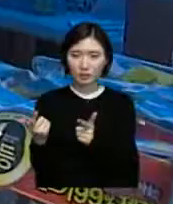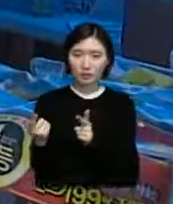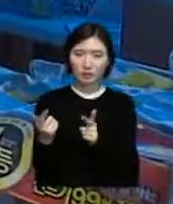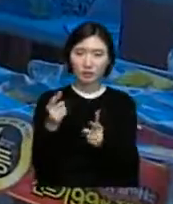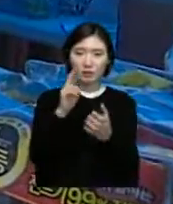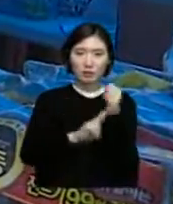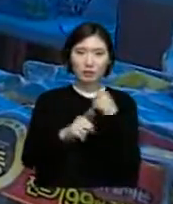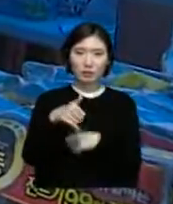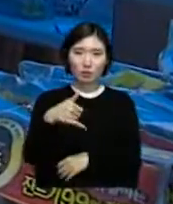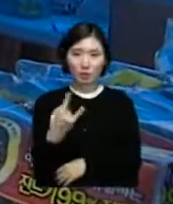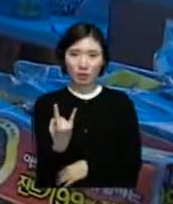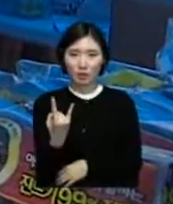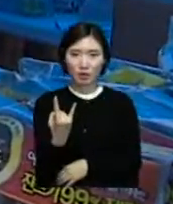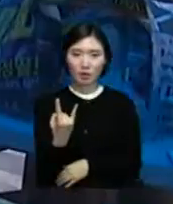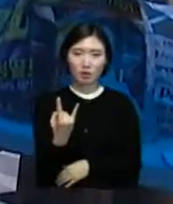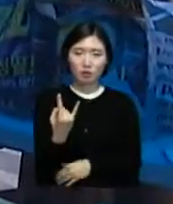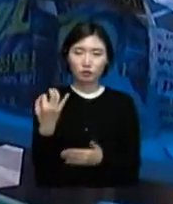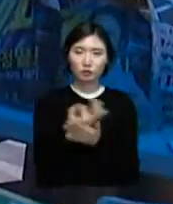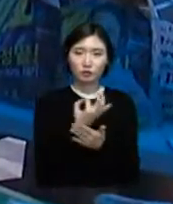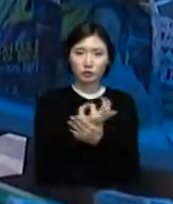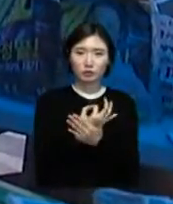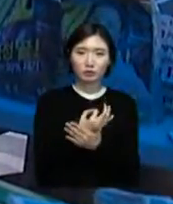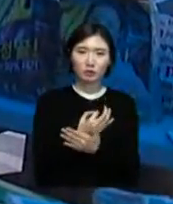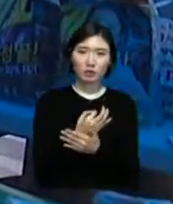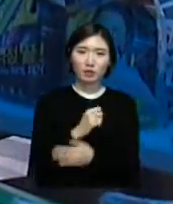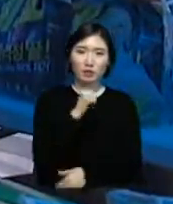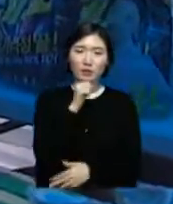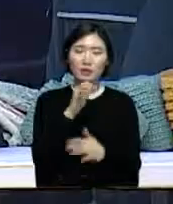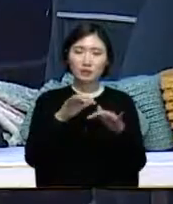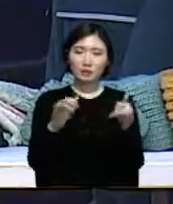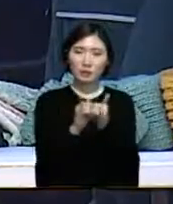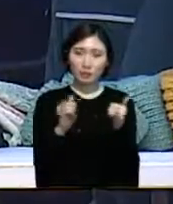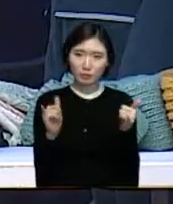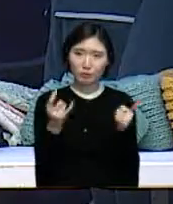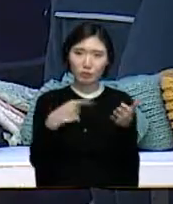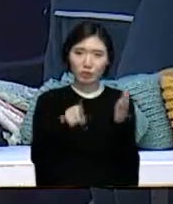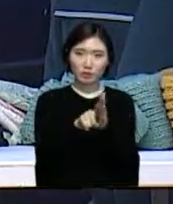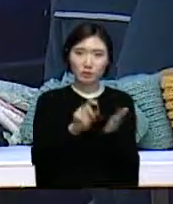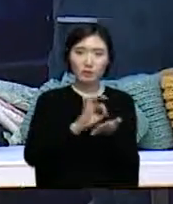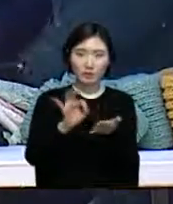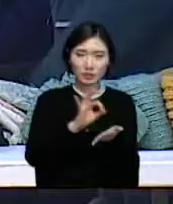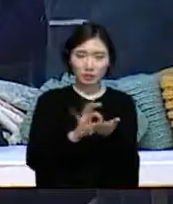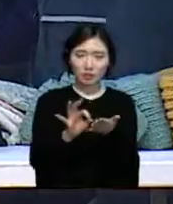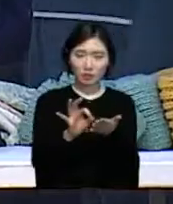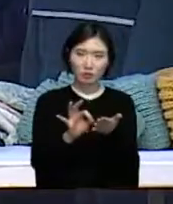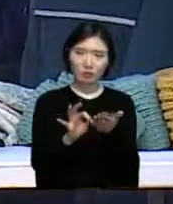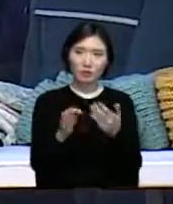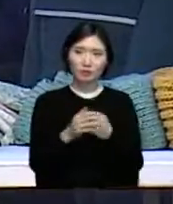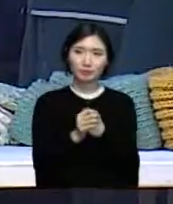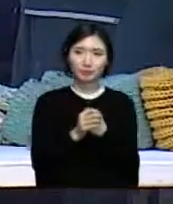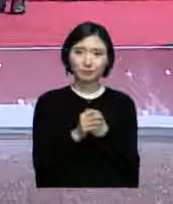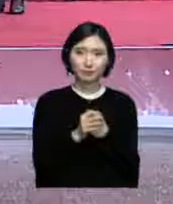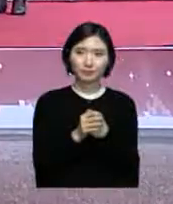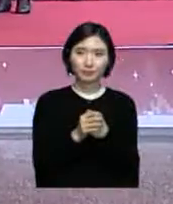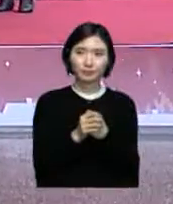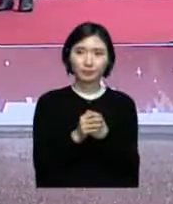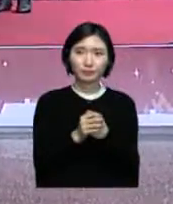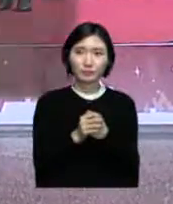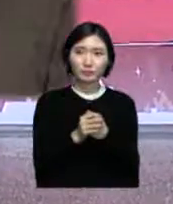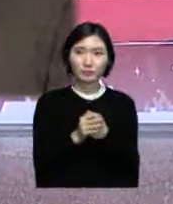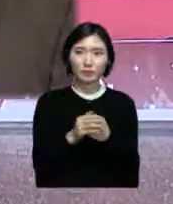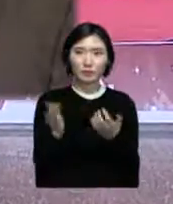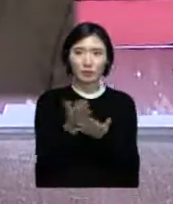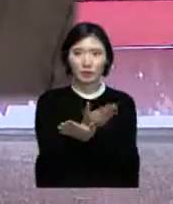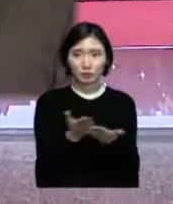수익금을 모두 불우이웃돕기에 쓰기로 해 현장을 찾은 사람들도 선뜻 값을 지불하는 모습입니다. 나눔이라는